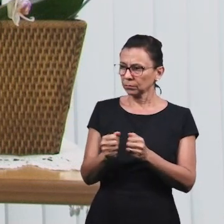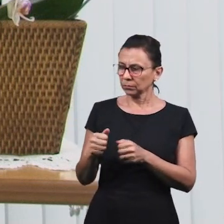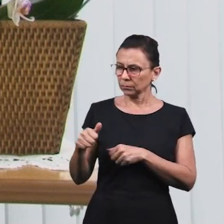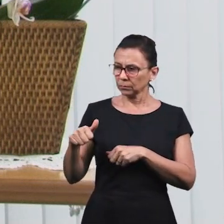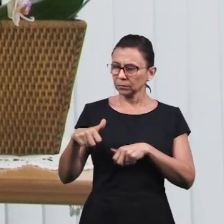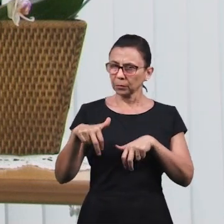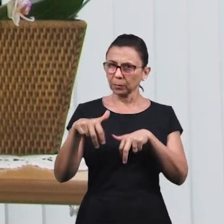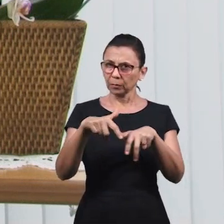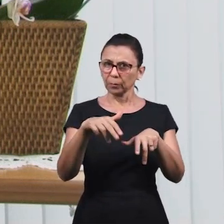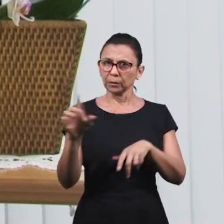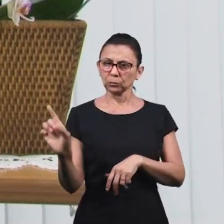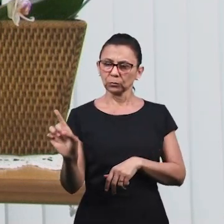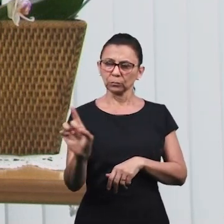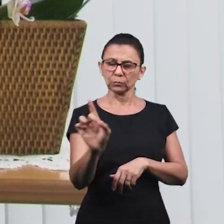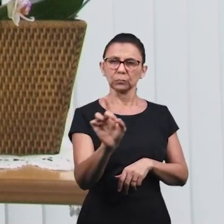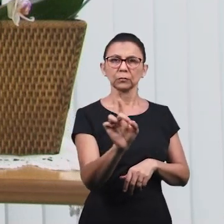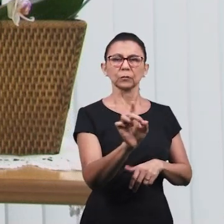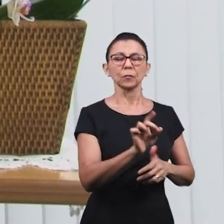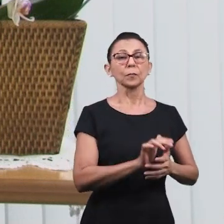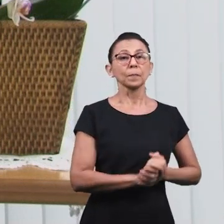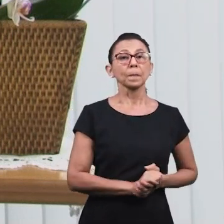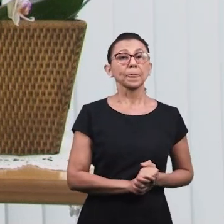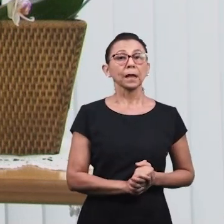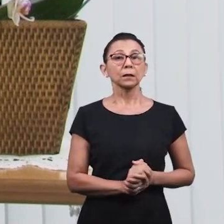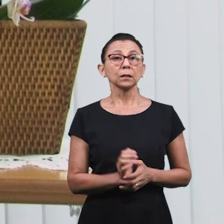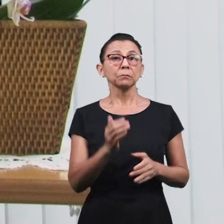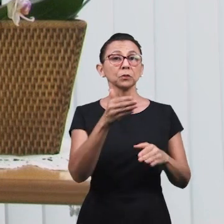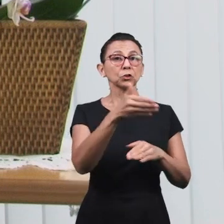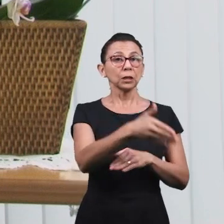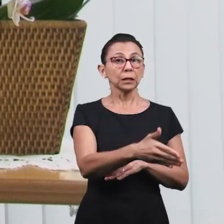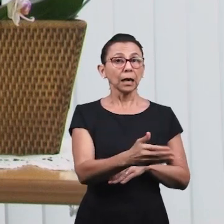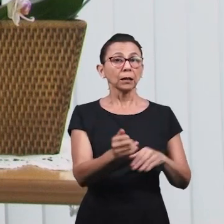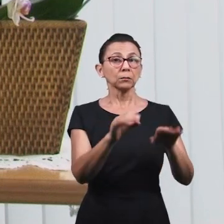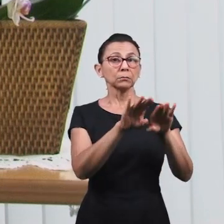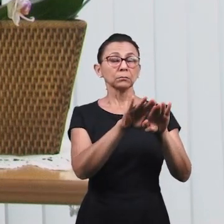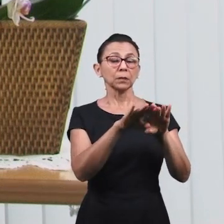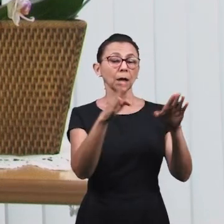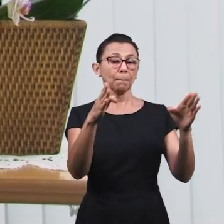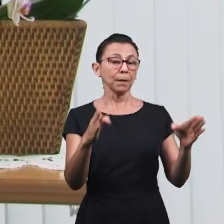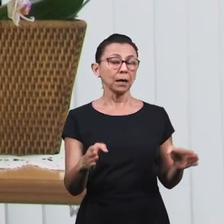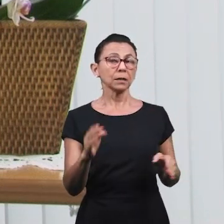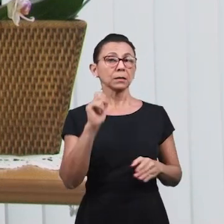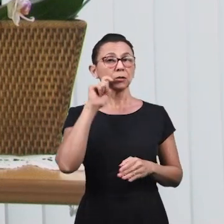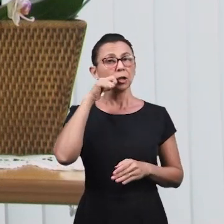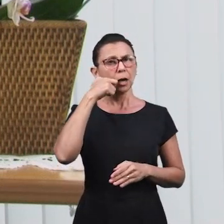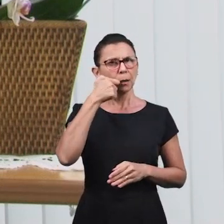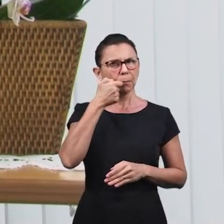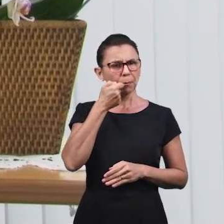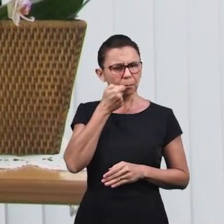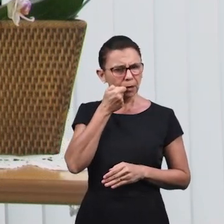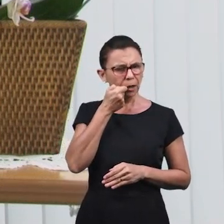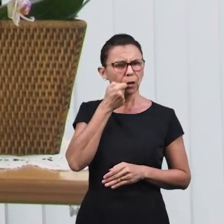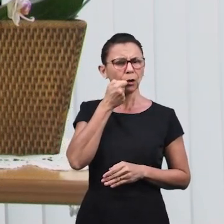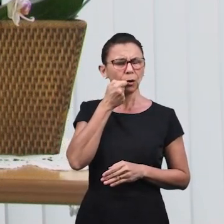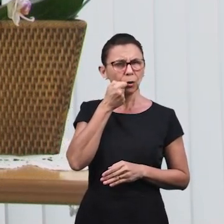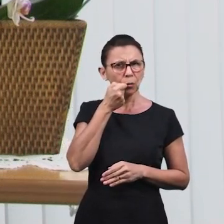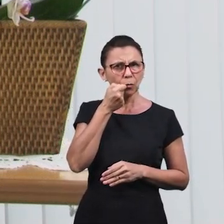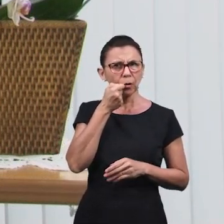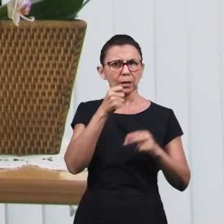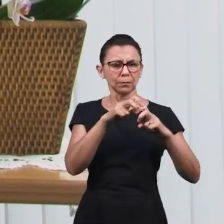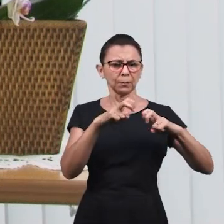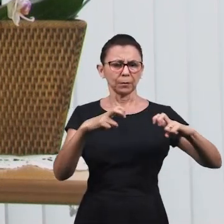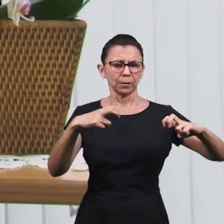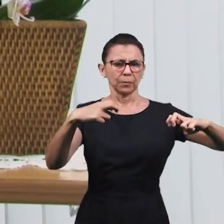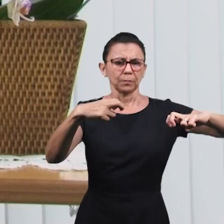Et pendant qu'ils étaient à la table, Jésus coupait le pain et les disciples ont